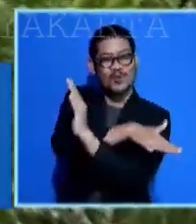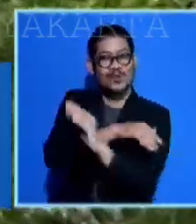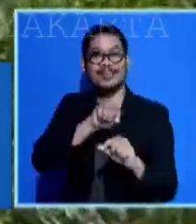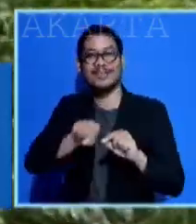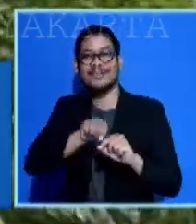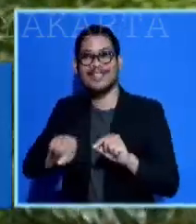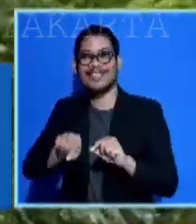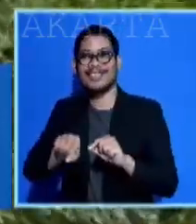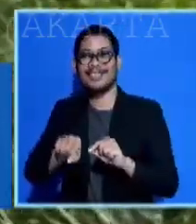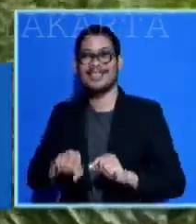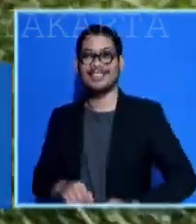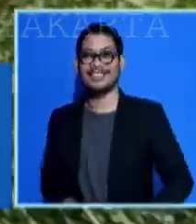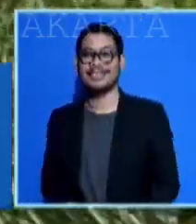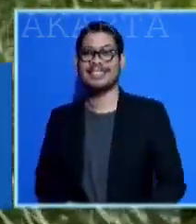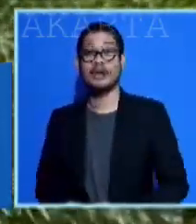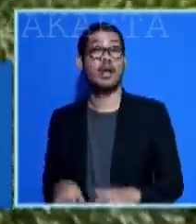Kang